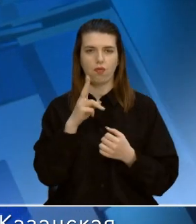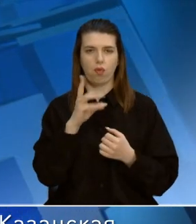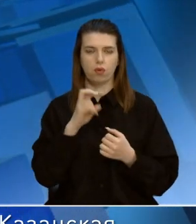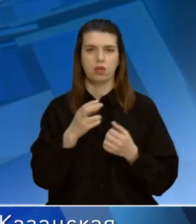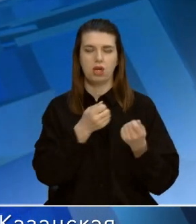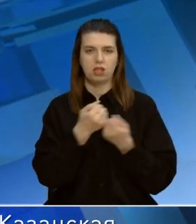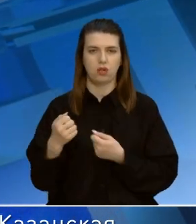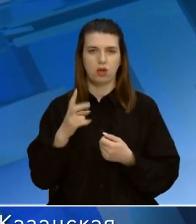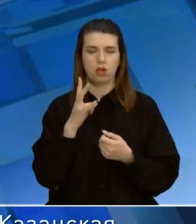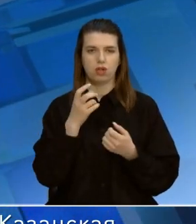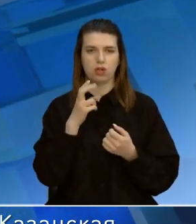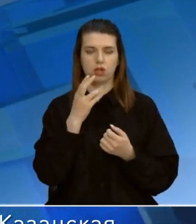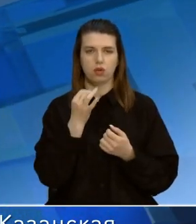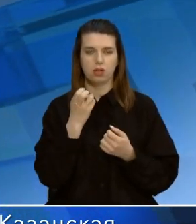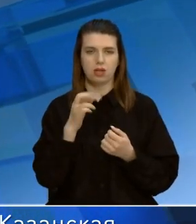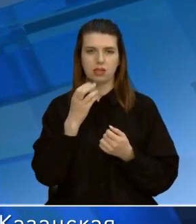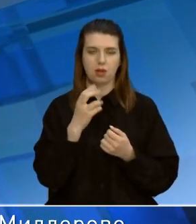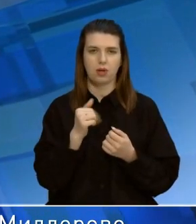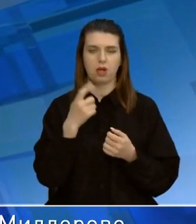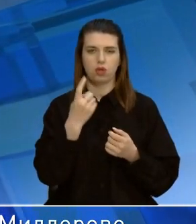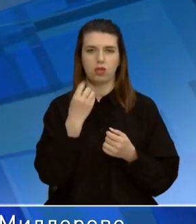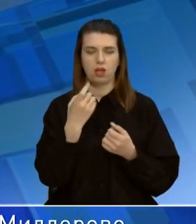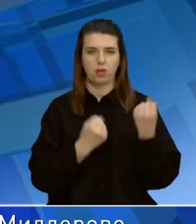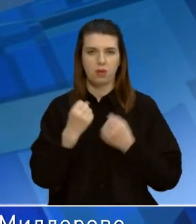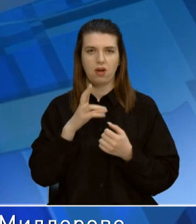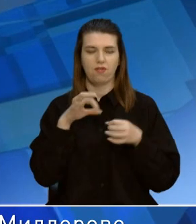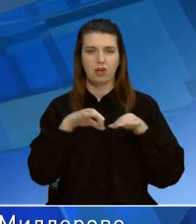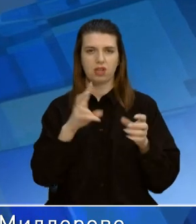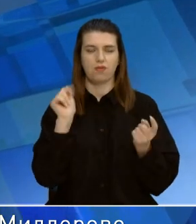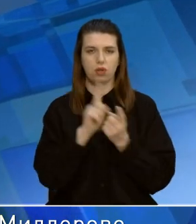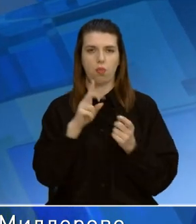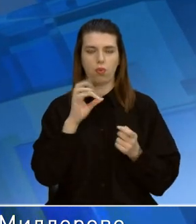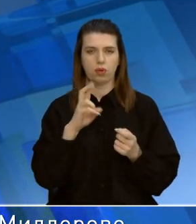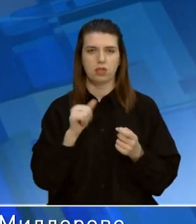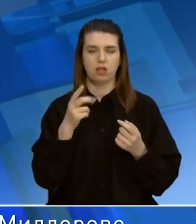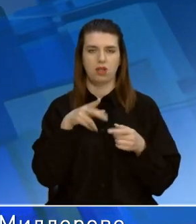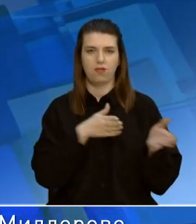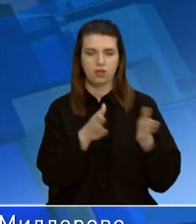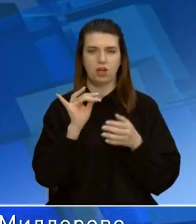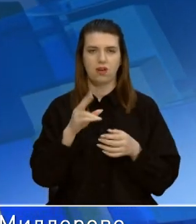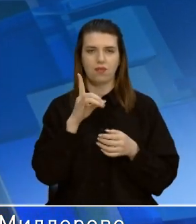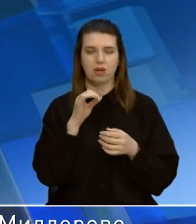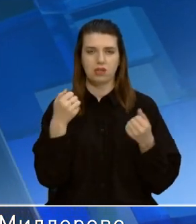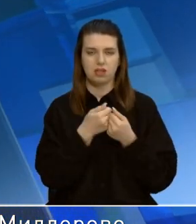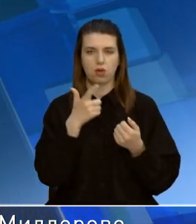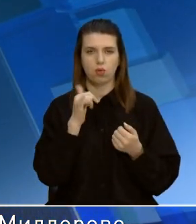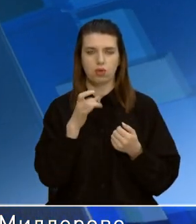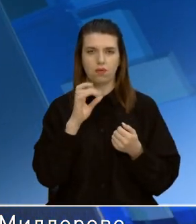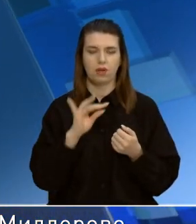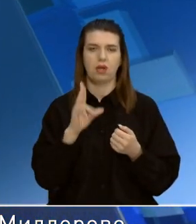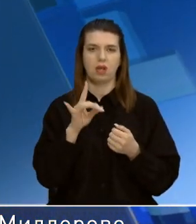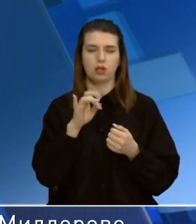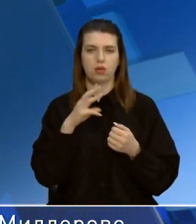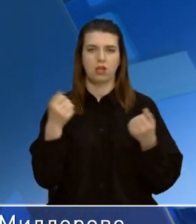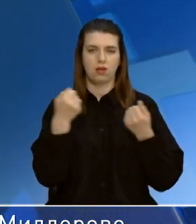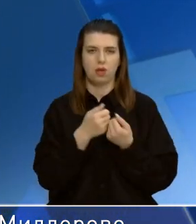Focus, тянувшего на жесткой сцепке еще один автомобиль, выехал на встречную полосу движения и врезался в грузовик. В